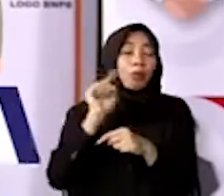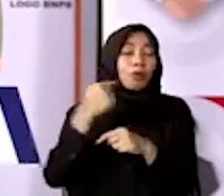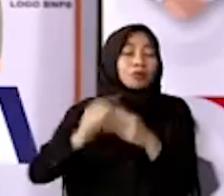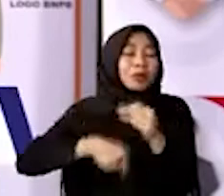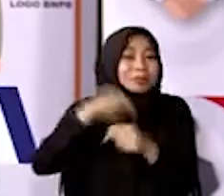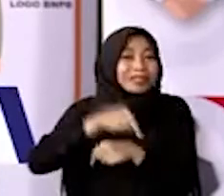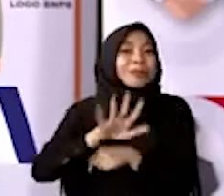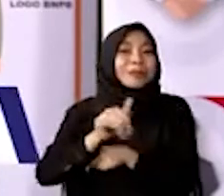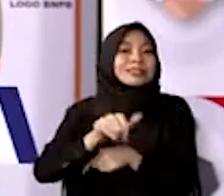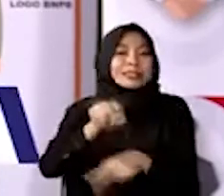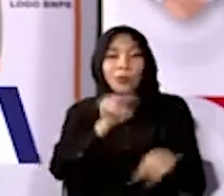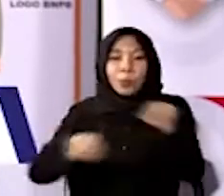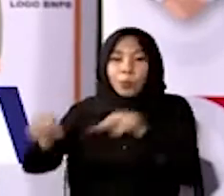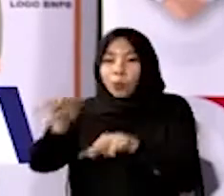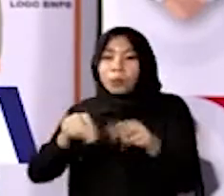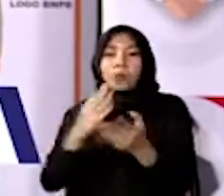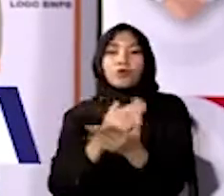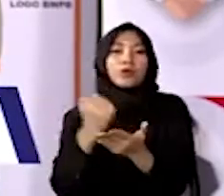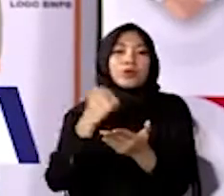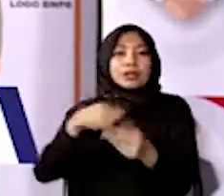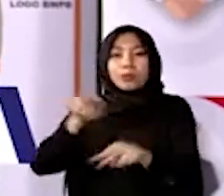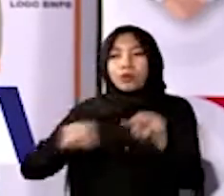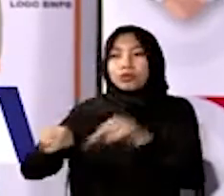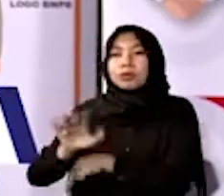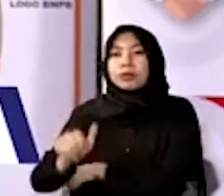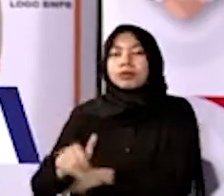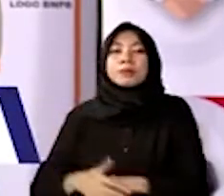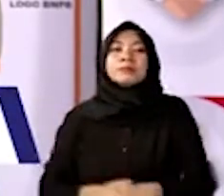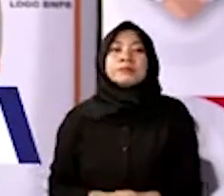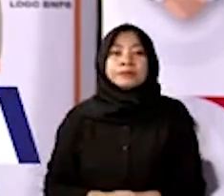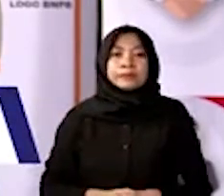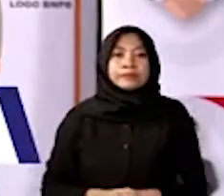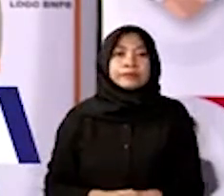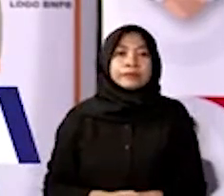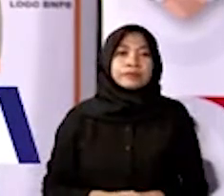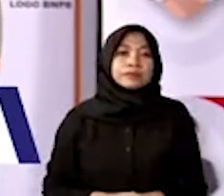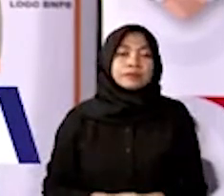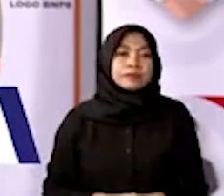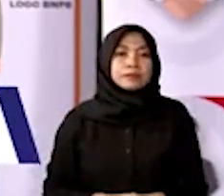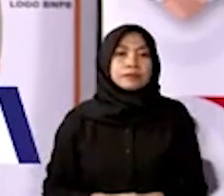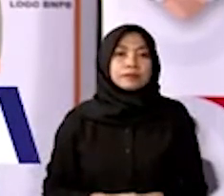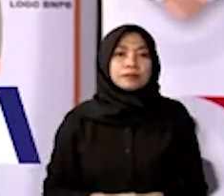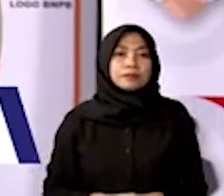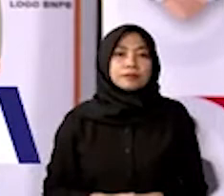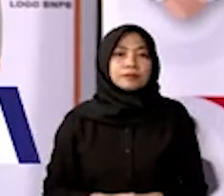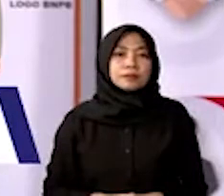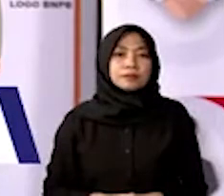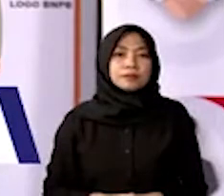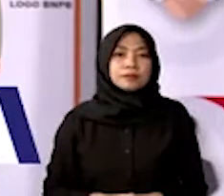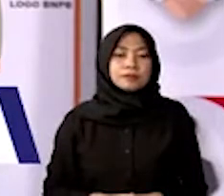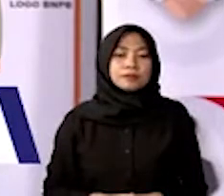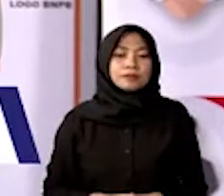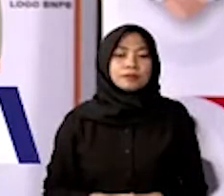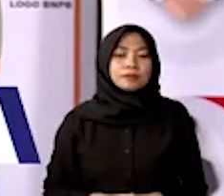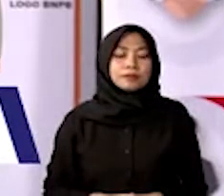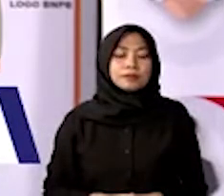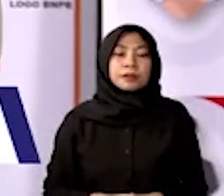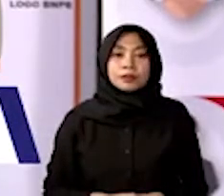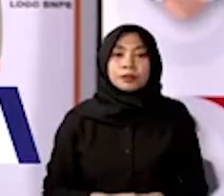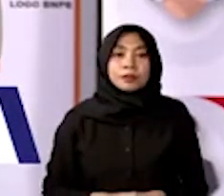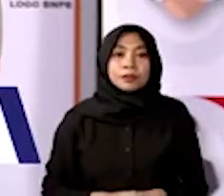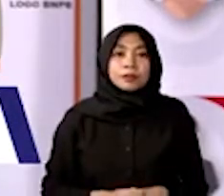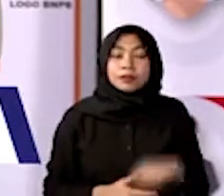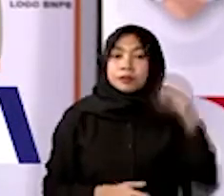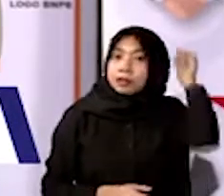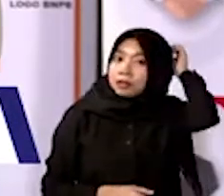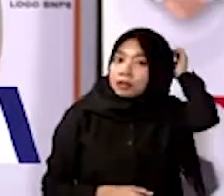sampai dengan hari ini masih terus berlangsung nah kegiatan ini kita laksanakan ee secara terkoordinasi dan bersinergi